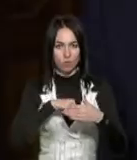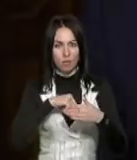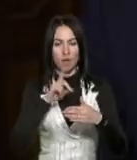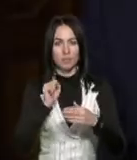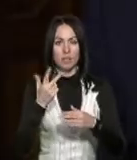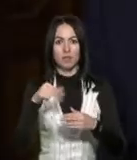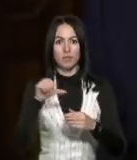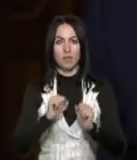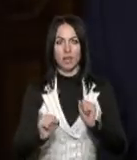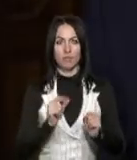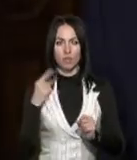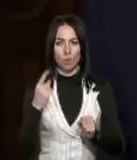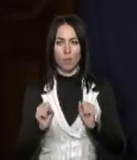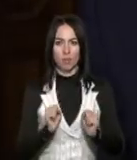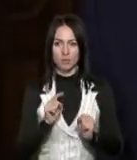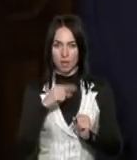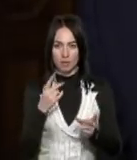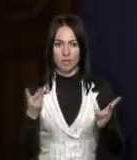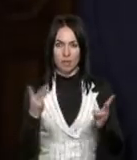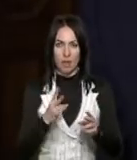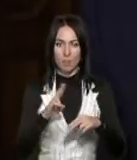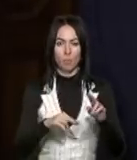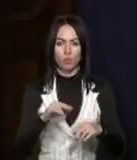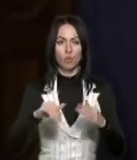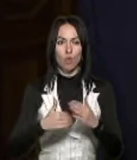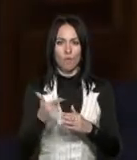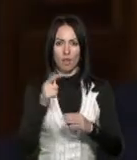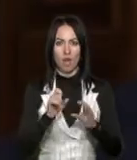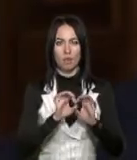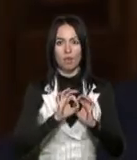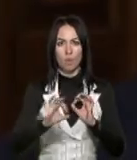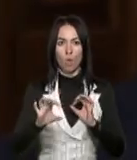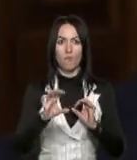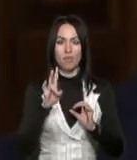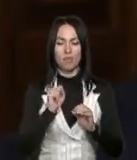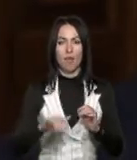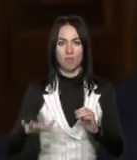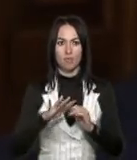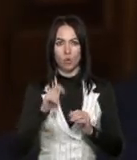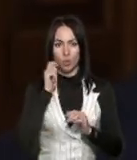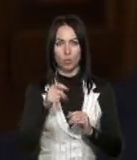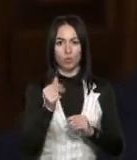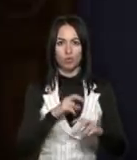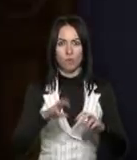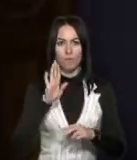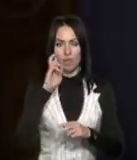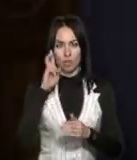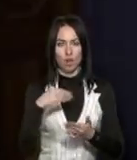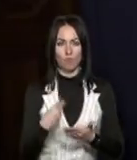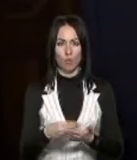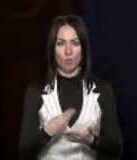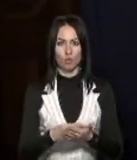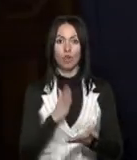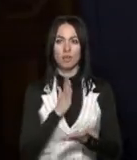керівник обладміністрації каже, треба будувати новий газопровід на території України. Гроші шукатимуть в державному бюджеті. Є